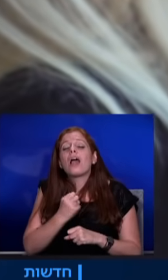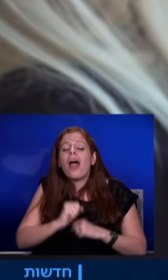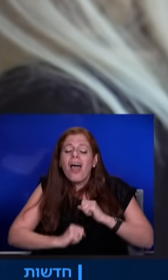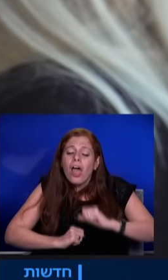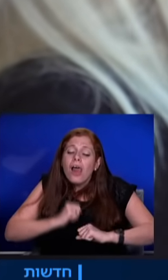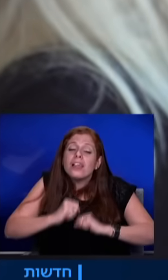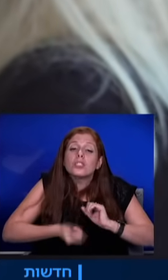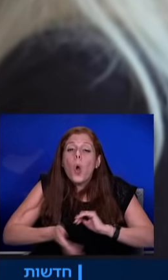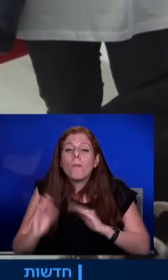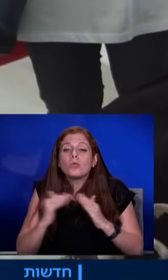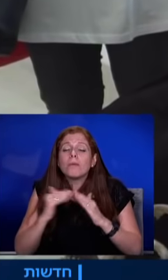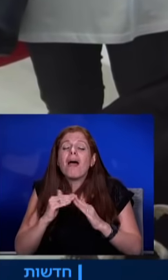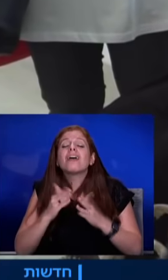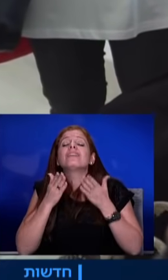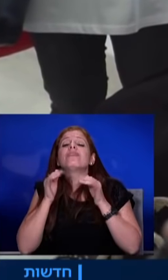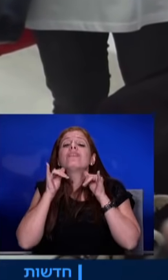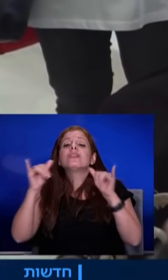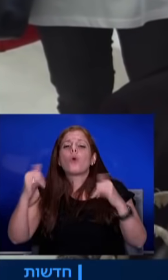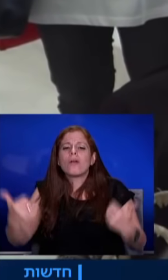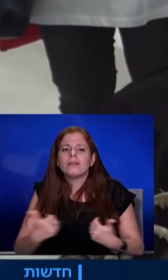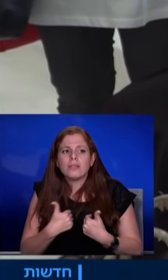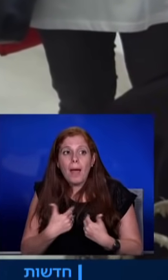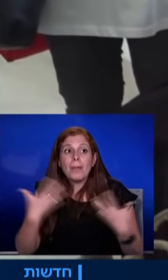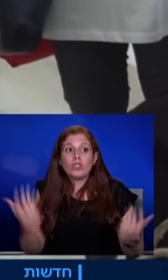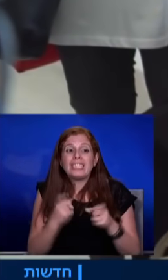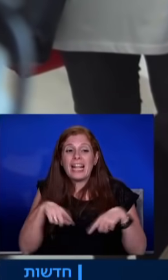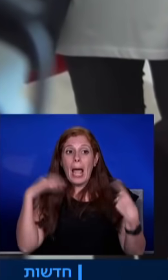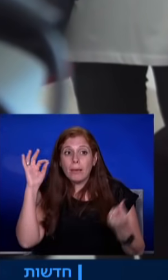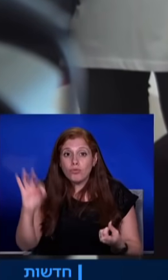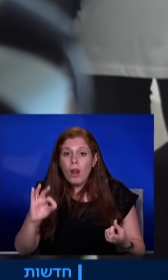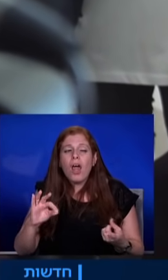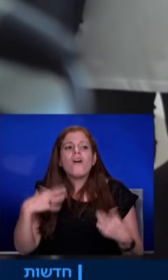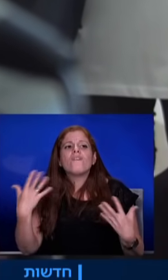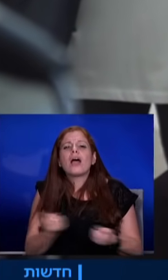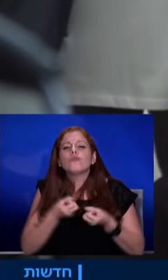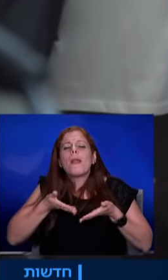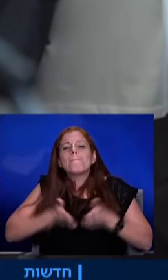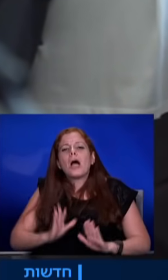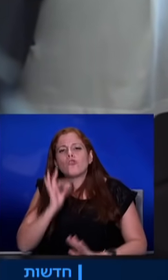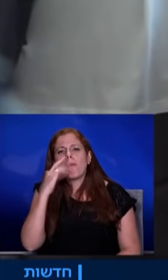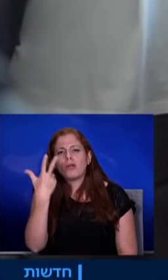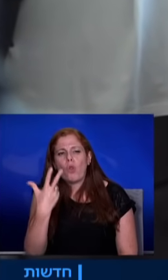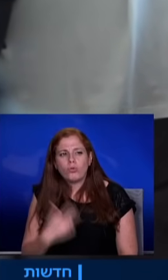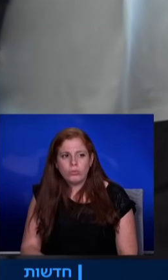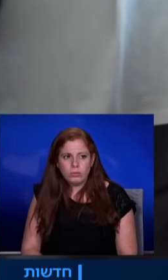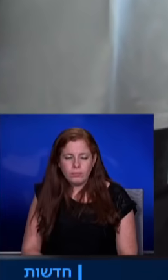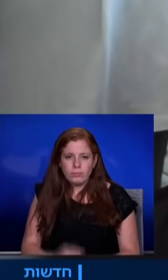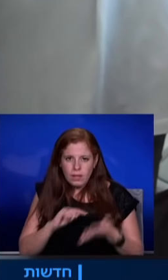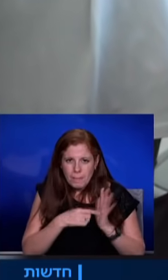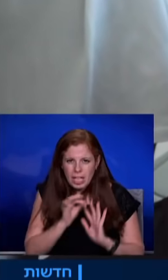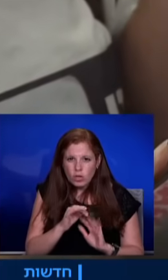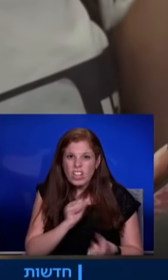לביתה ולהזיק עזרה, מה שהציל את חייה וחיי ביתה בת 3. מטרתו הייתה להשמיד, והוא